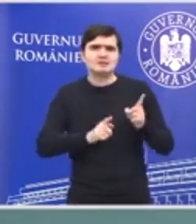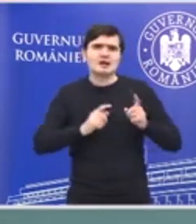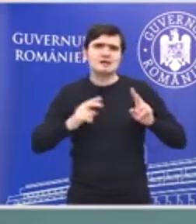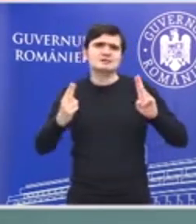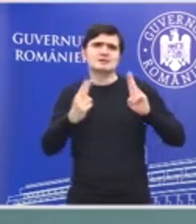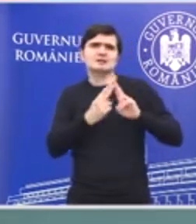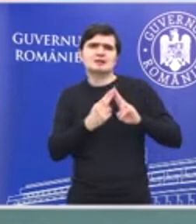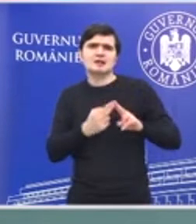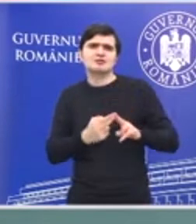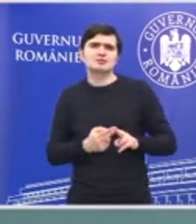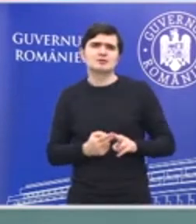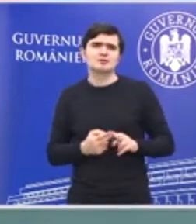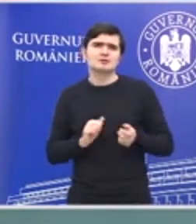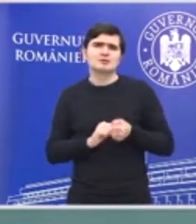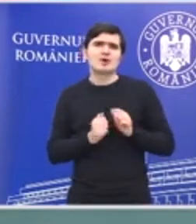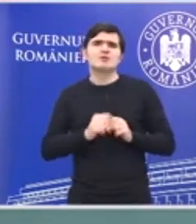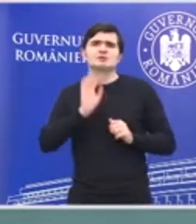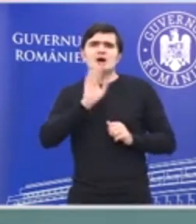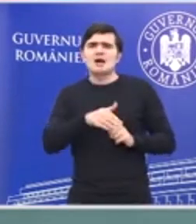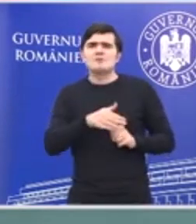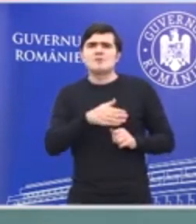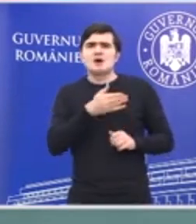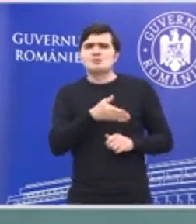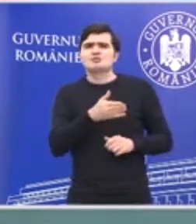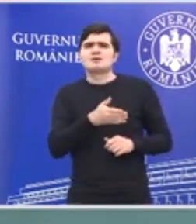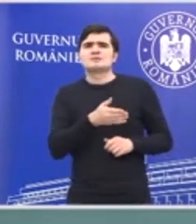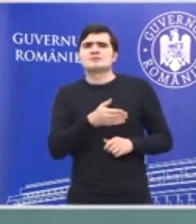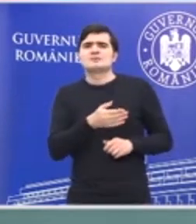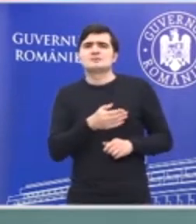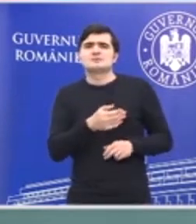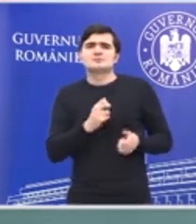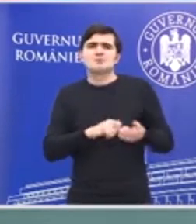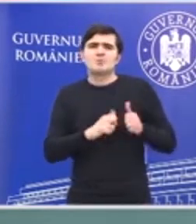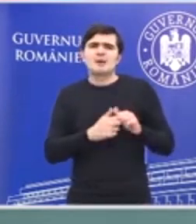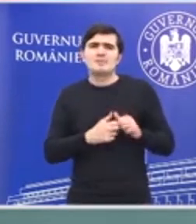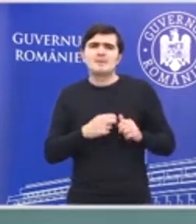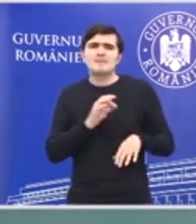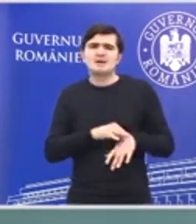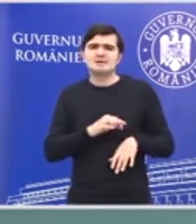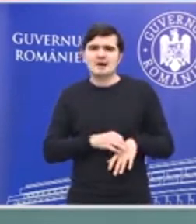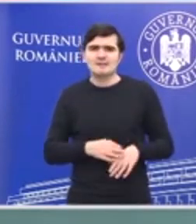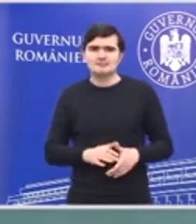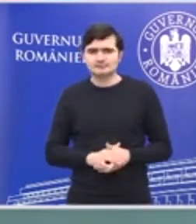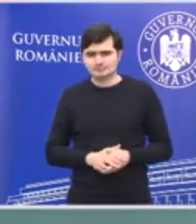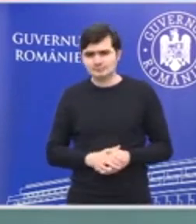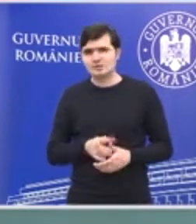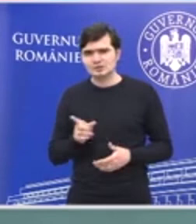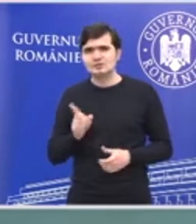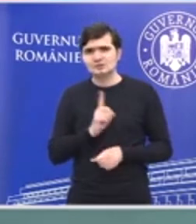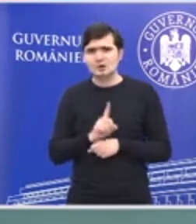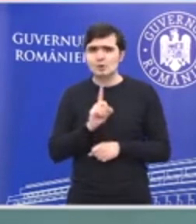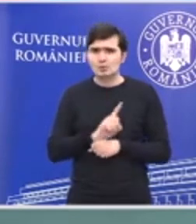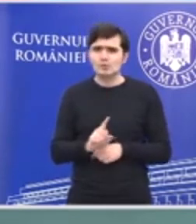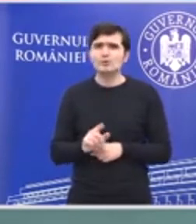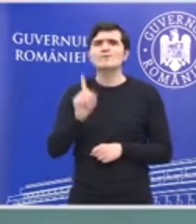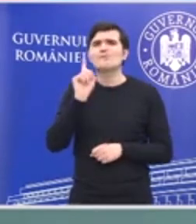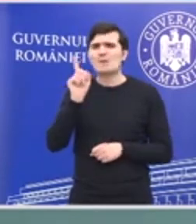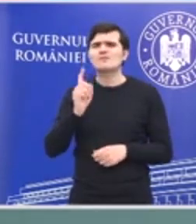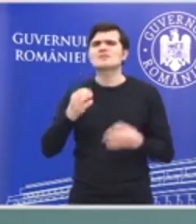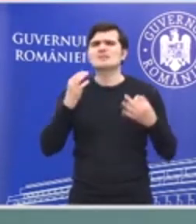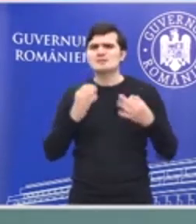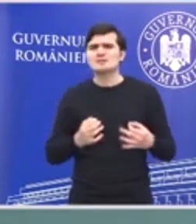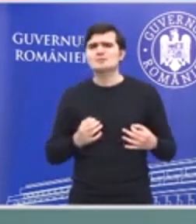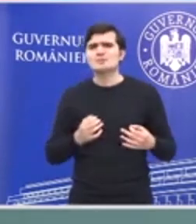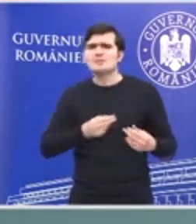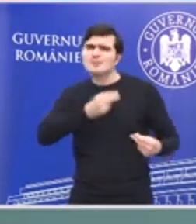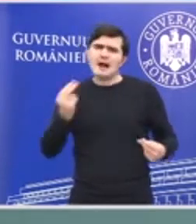întâlni cu sau va dezvolta un acest tip de eveniment. Deci sunt lucruri care vor fi cu siguranță